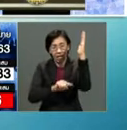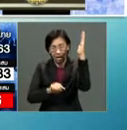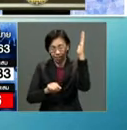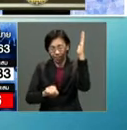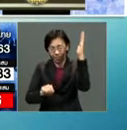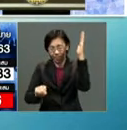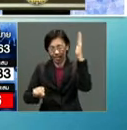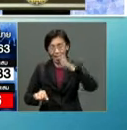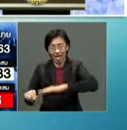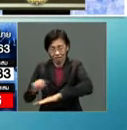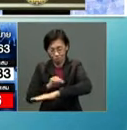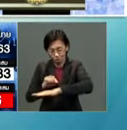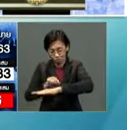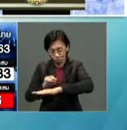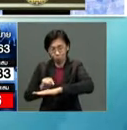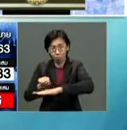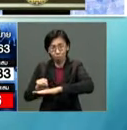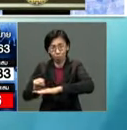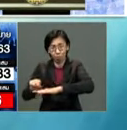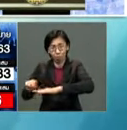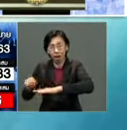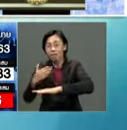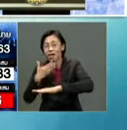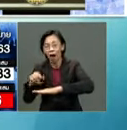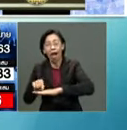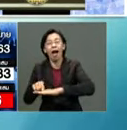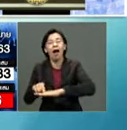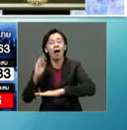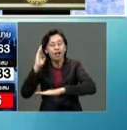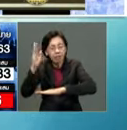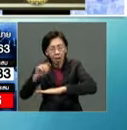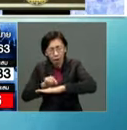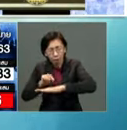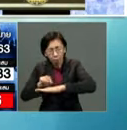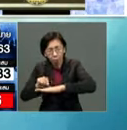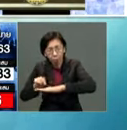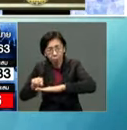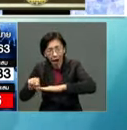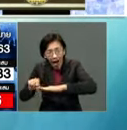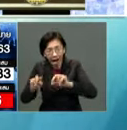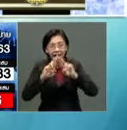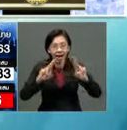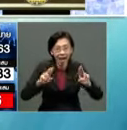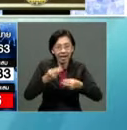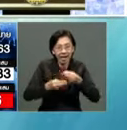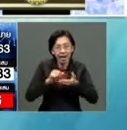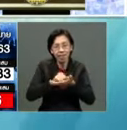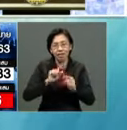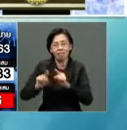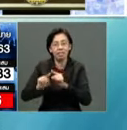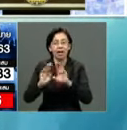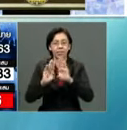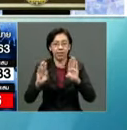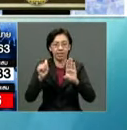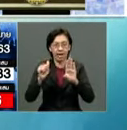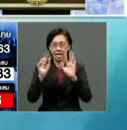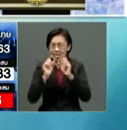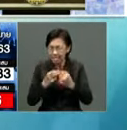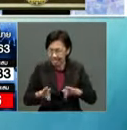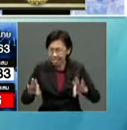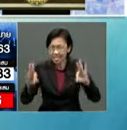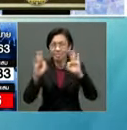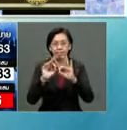รื่อยๆทุกๆอย่างจะกลับมาสู่กิจการกิจกรรมเปิดได้เหมือนเดิมแต่อันนี้สำคัญครับ